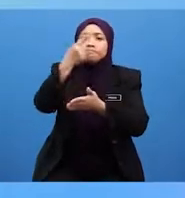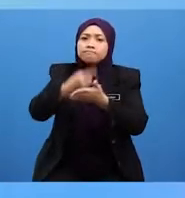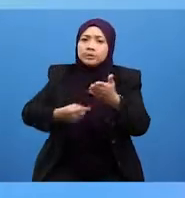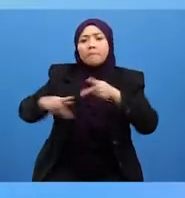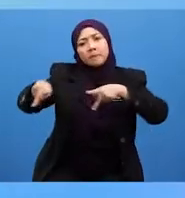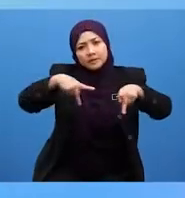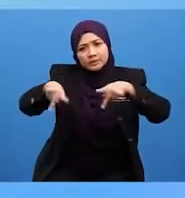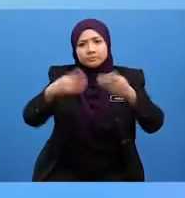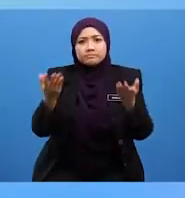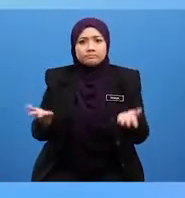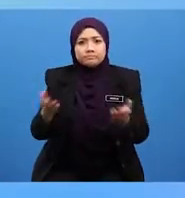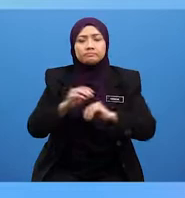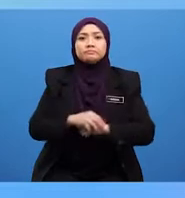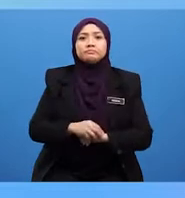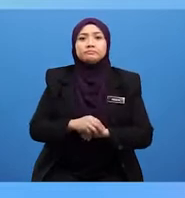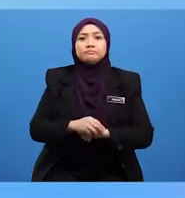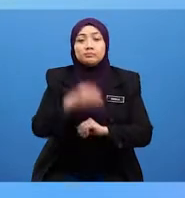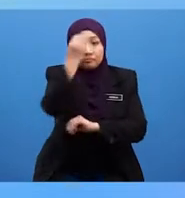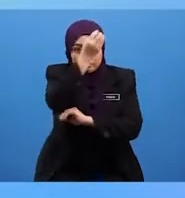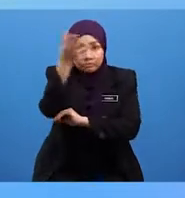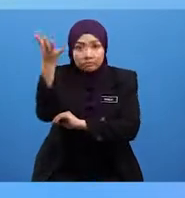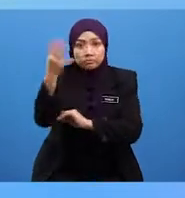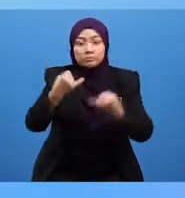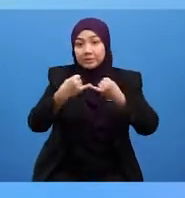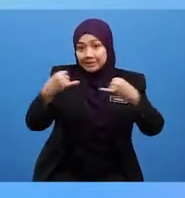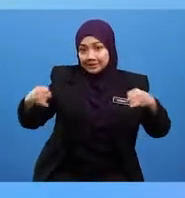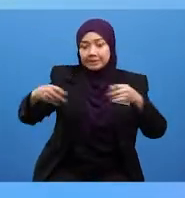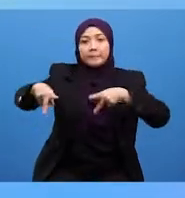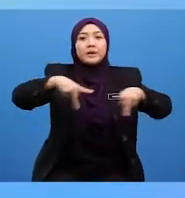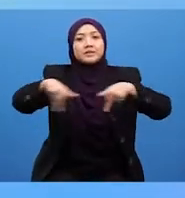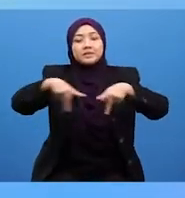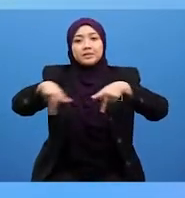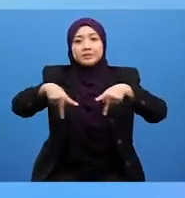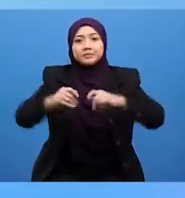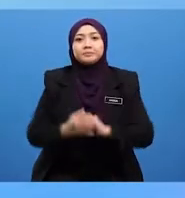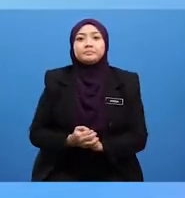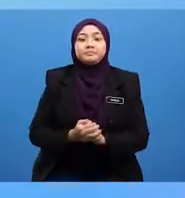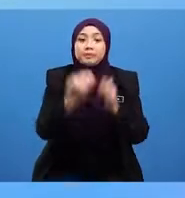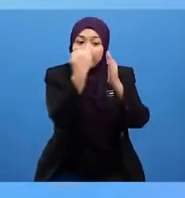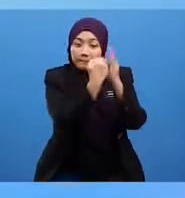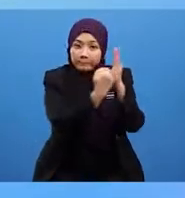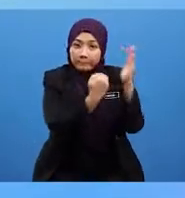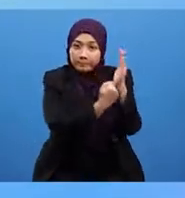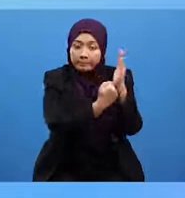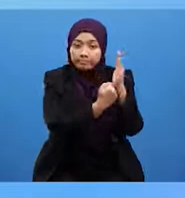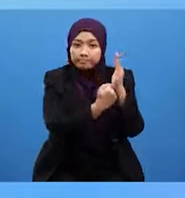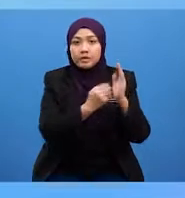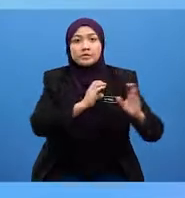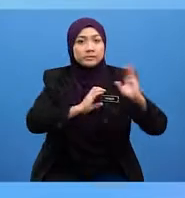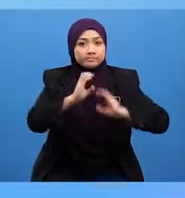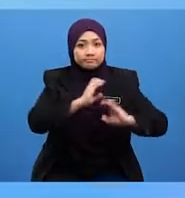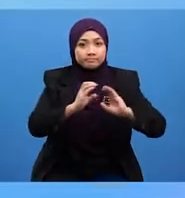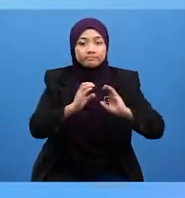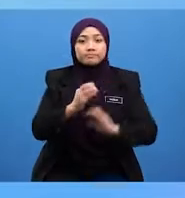plastik, seterusnya menyatakan jenis plastik, menyenaraikan ciri